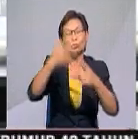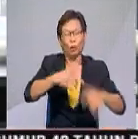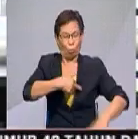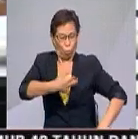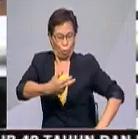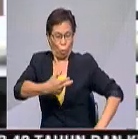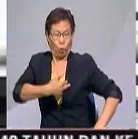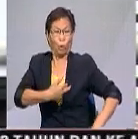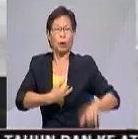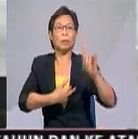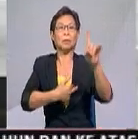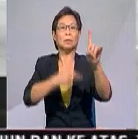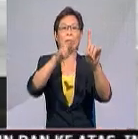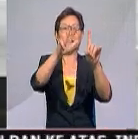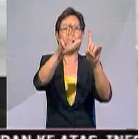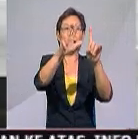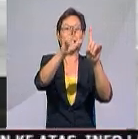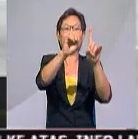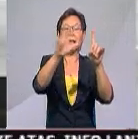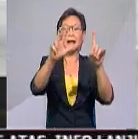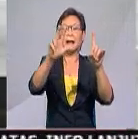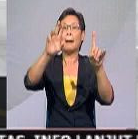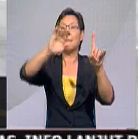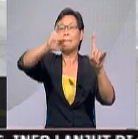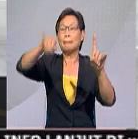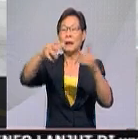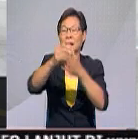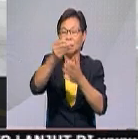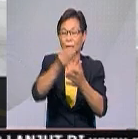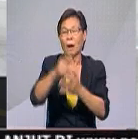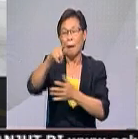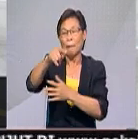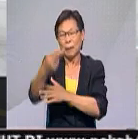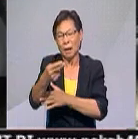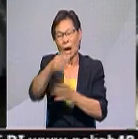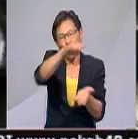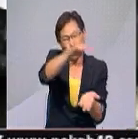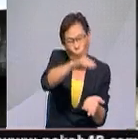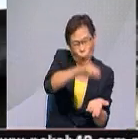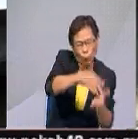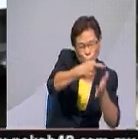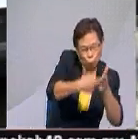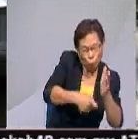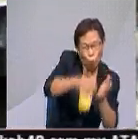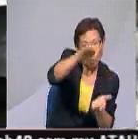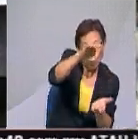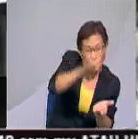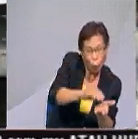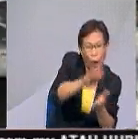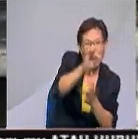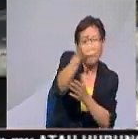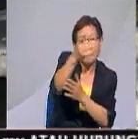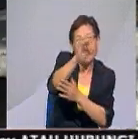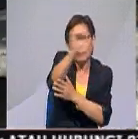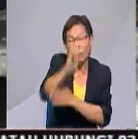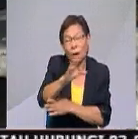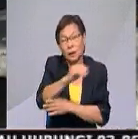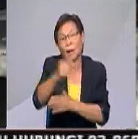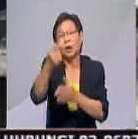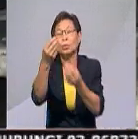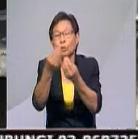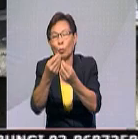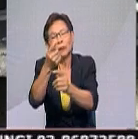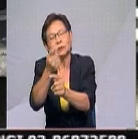rugi RM103 bilion. Katanya lagi, PH bukan sekadar mengurangkan kadar tol sebanyak 18%, malah kadar